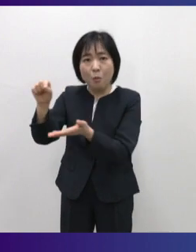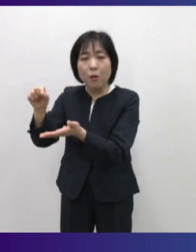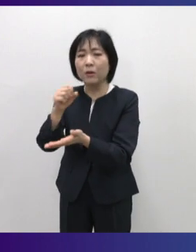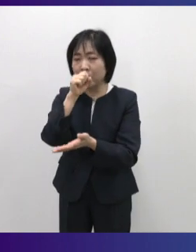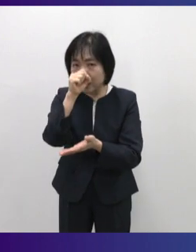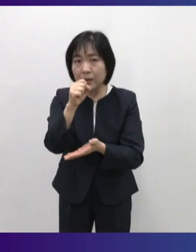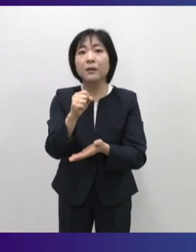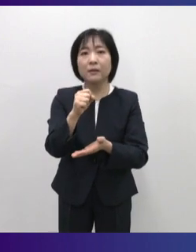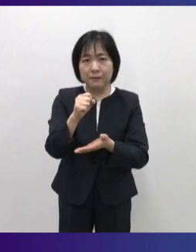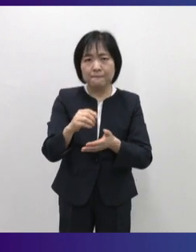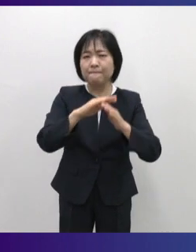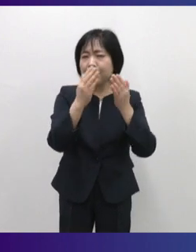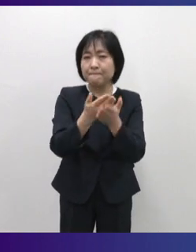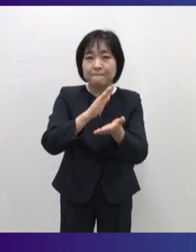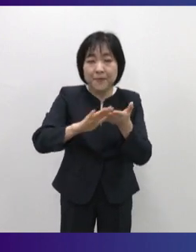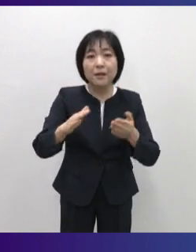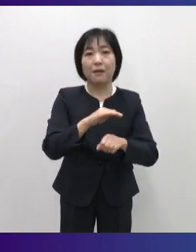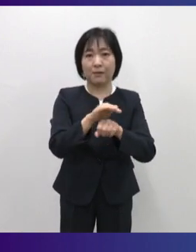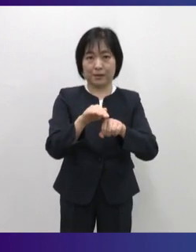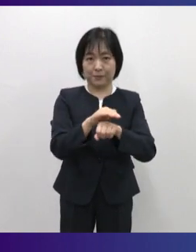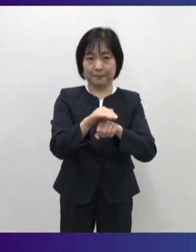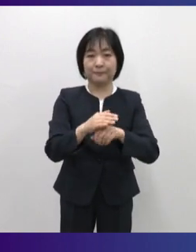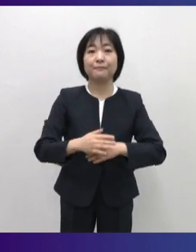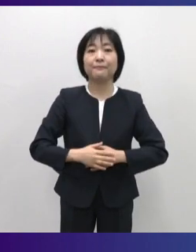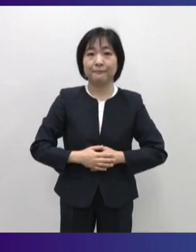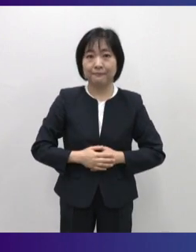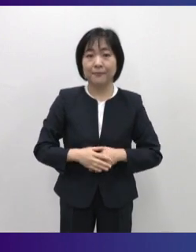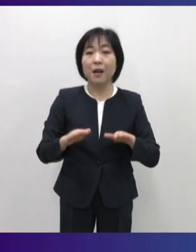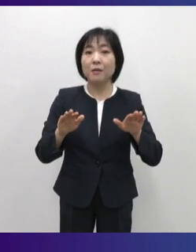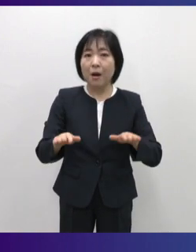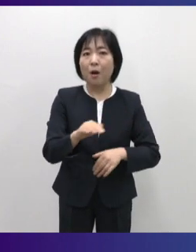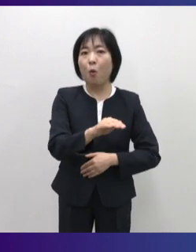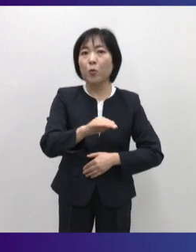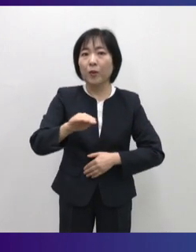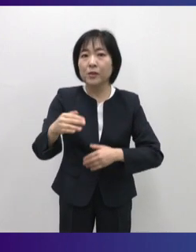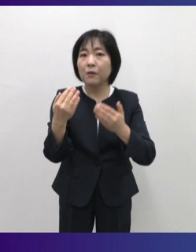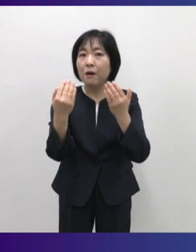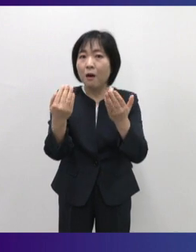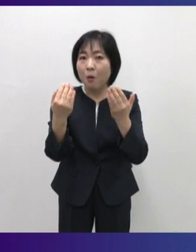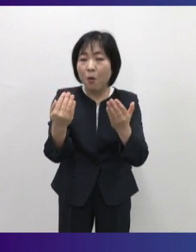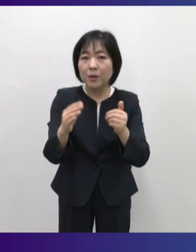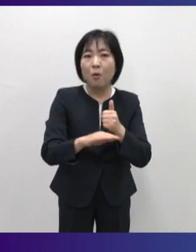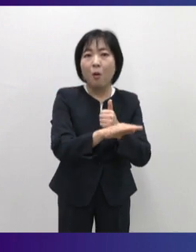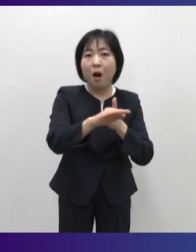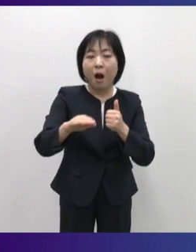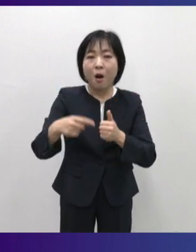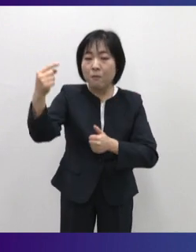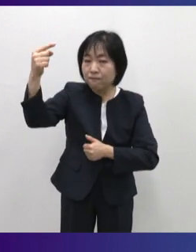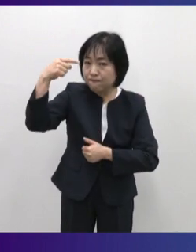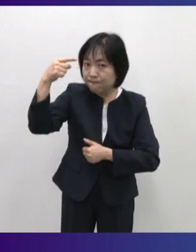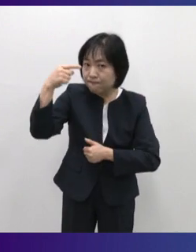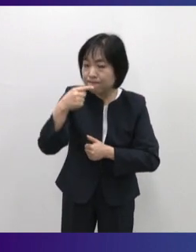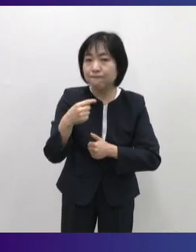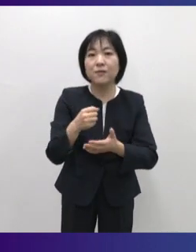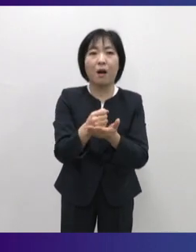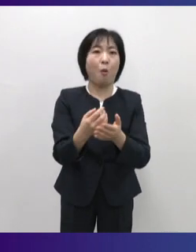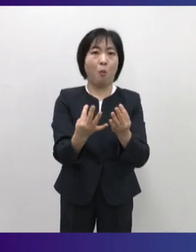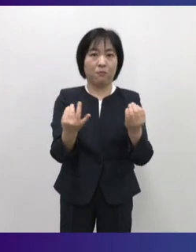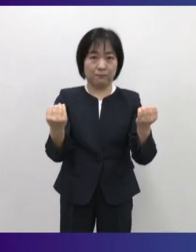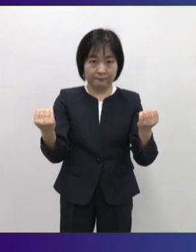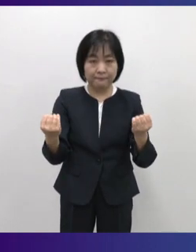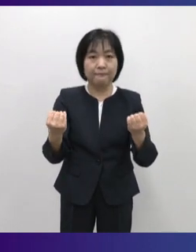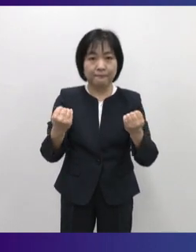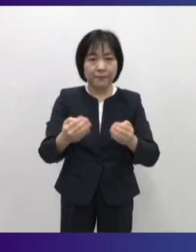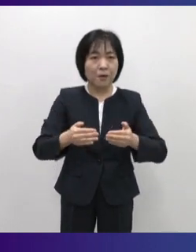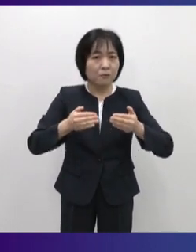で食べきった方がいいかな。 今の子どもたちは学校とかでも環境教育とかそういうのを受けていて、先進的